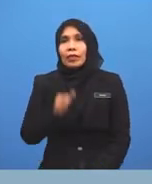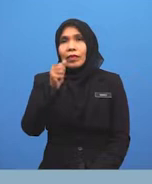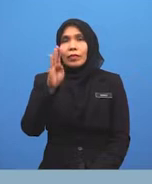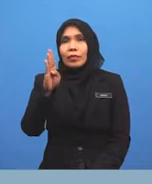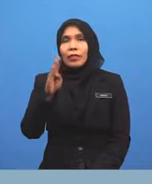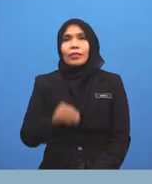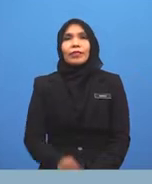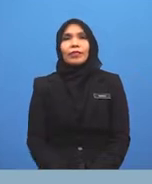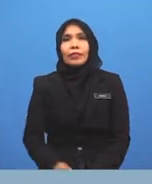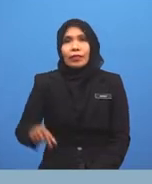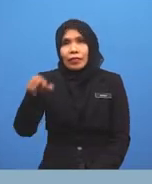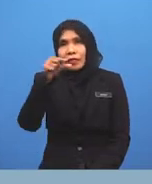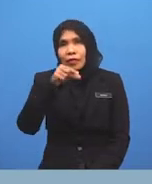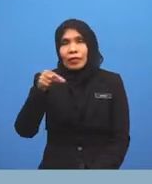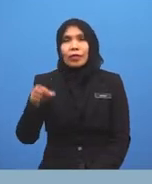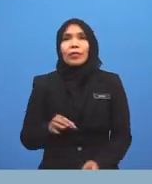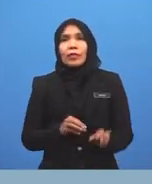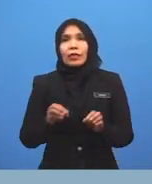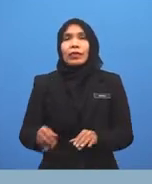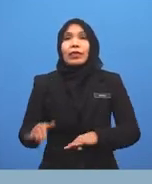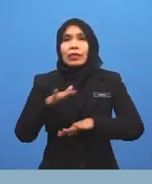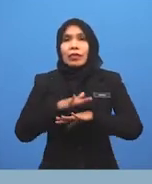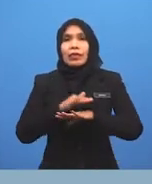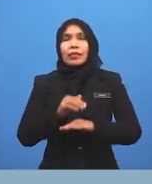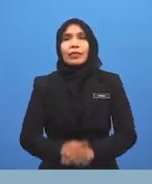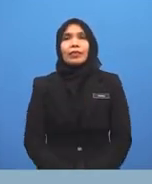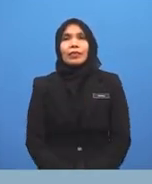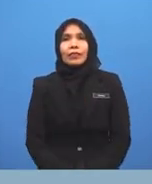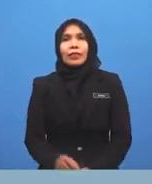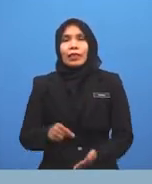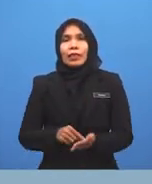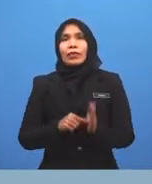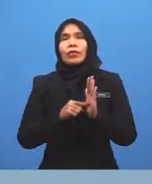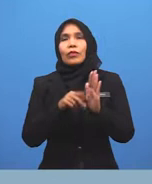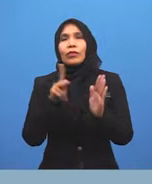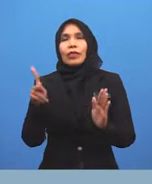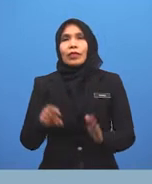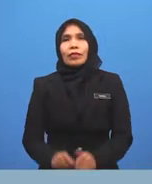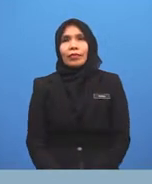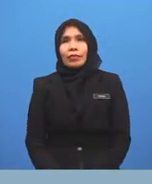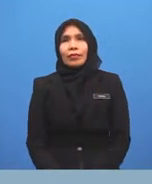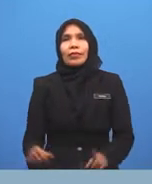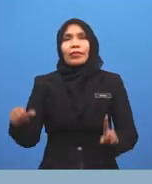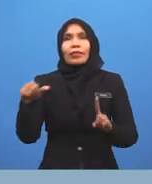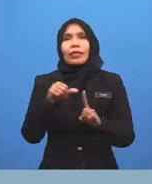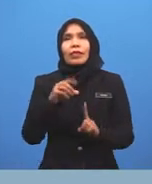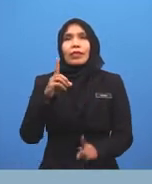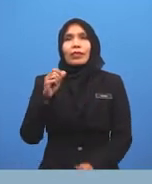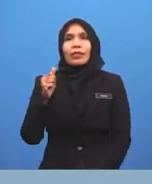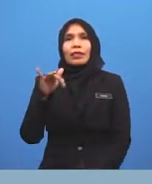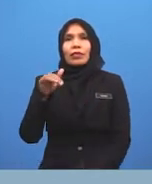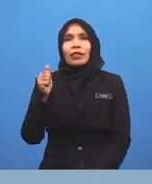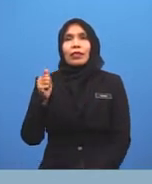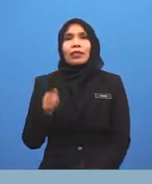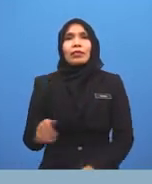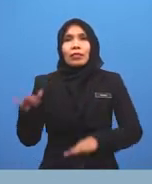AB, gegelung bergerak ke atas. Ini menunjukkan arah daya adalah ke